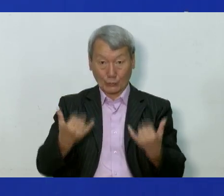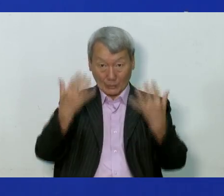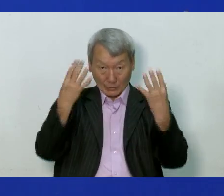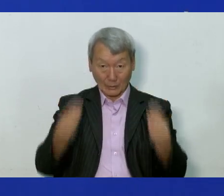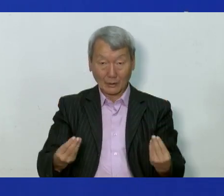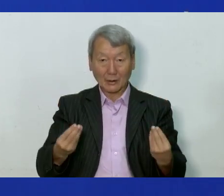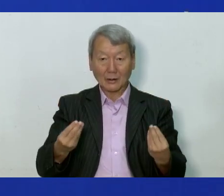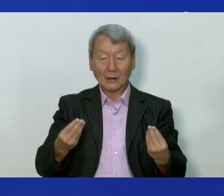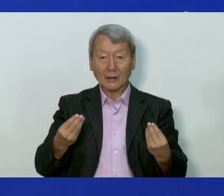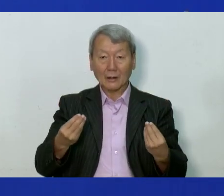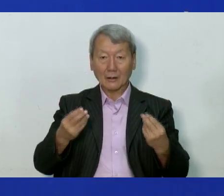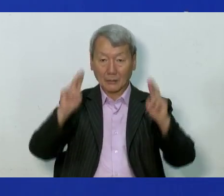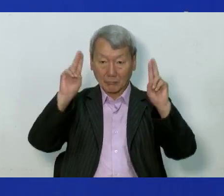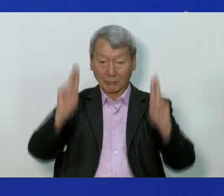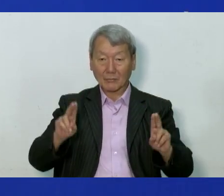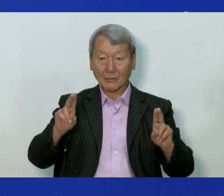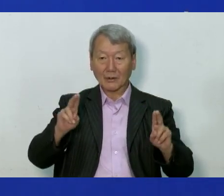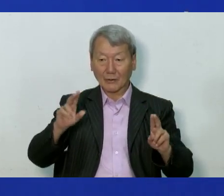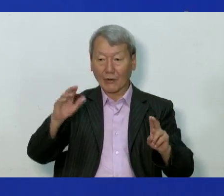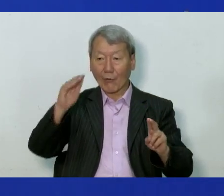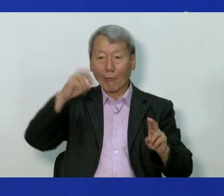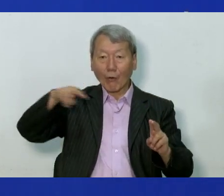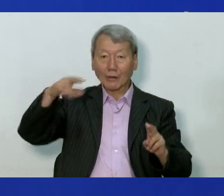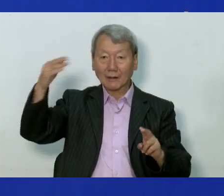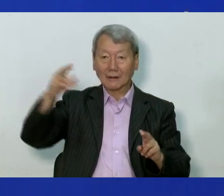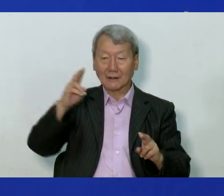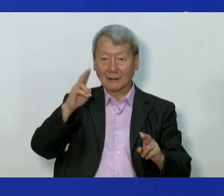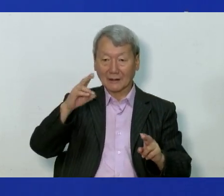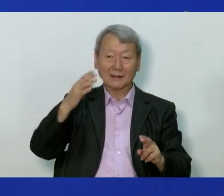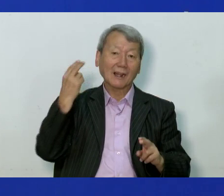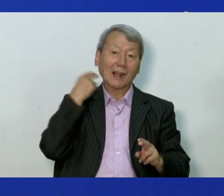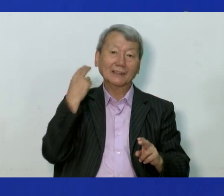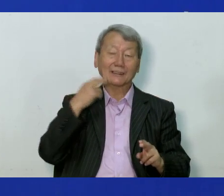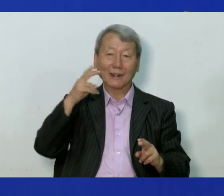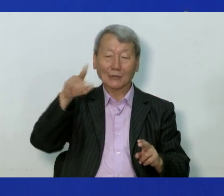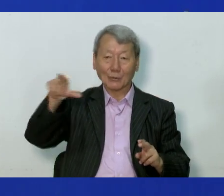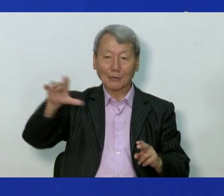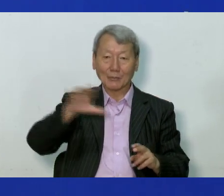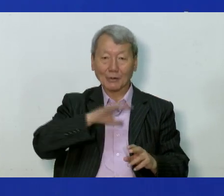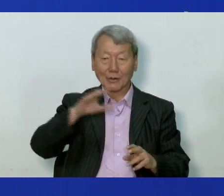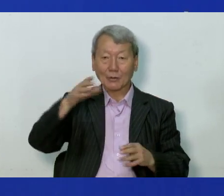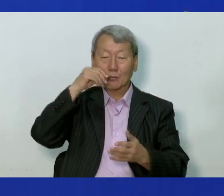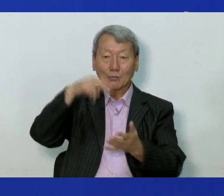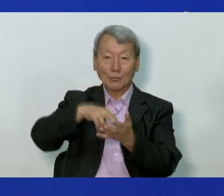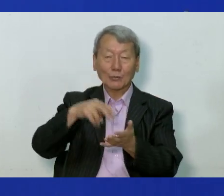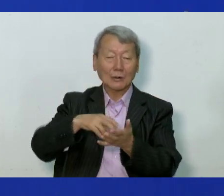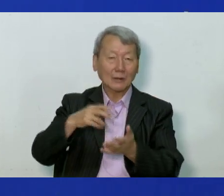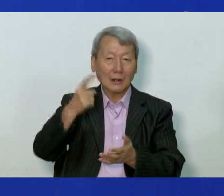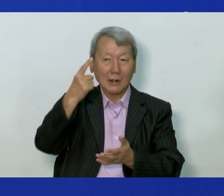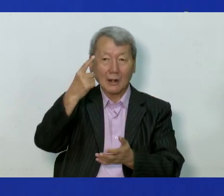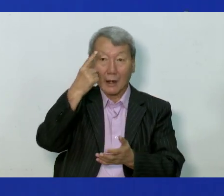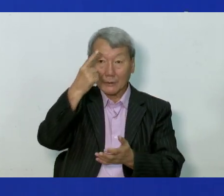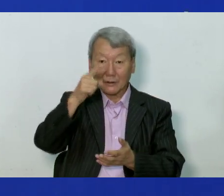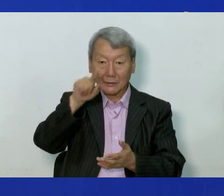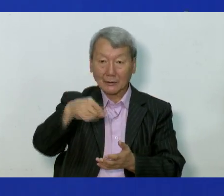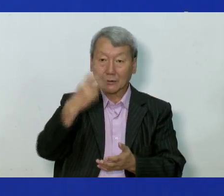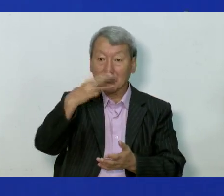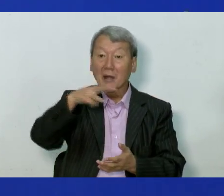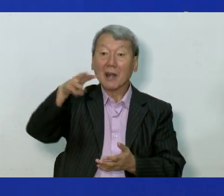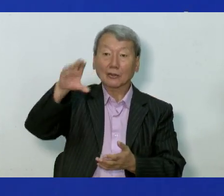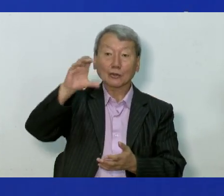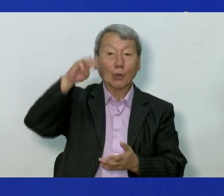На сегодняшний день в рамках револьверного фонда KfW проведен аукцион на сумму 1,3 миллиарда